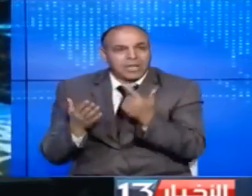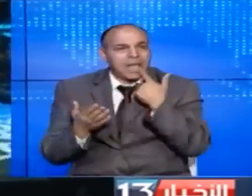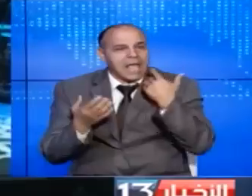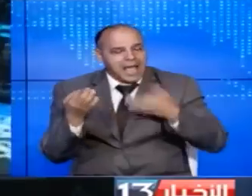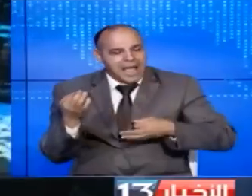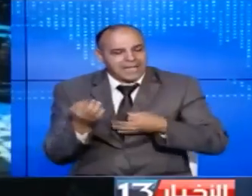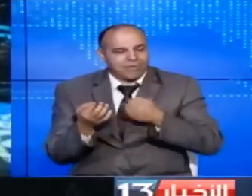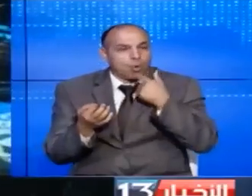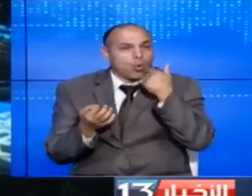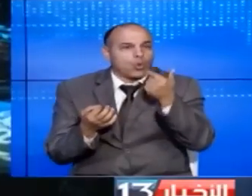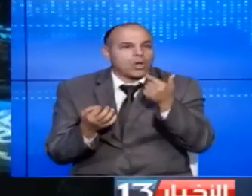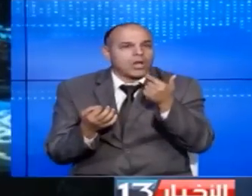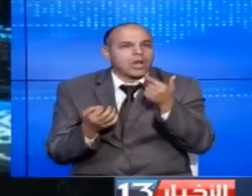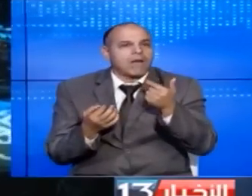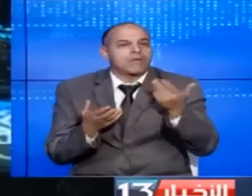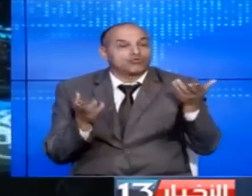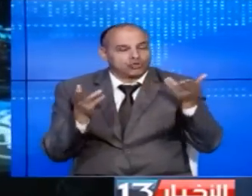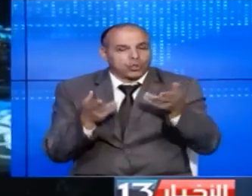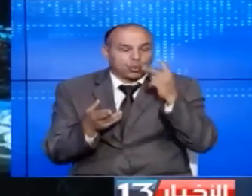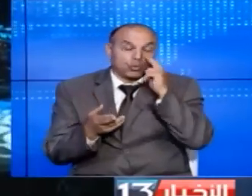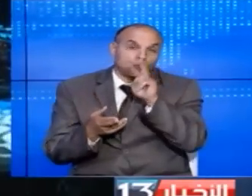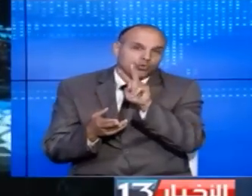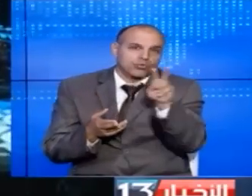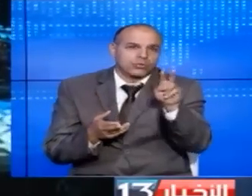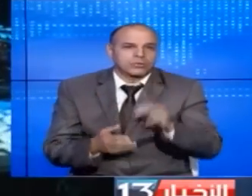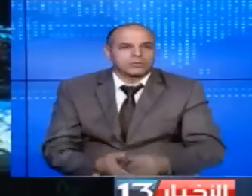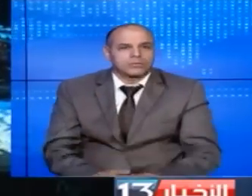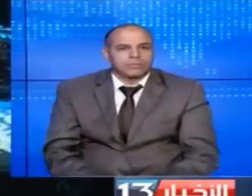على اوتار قلوب من حضره من الجمهور.